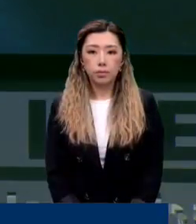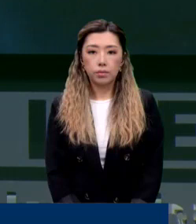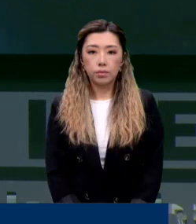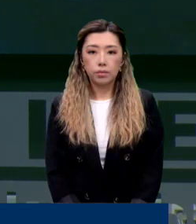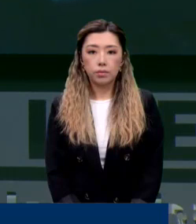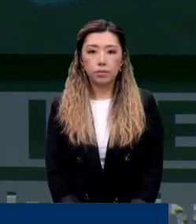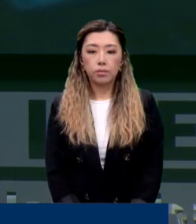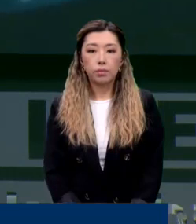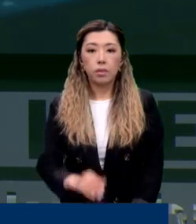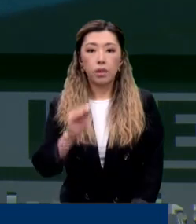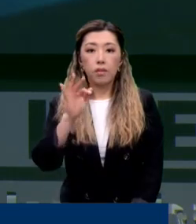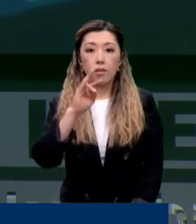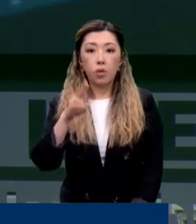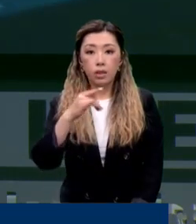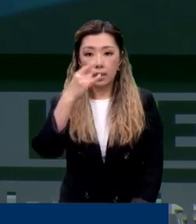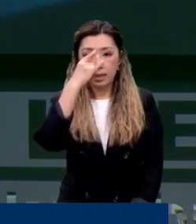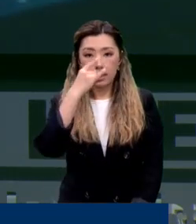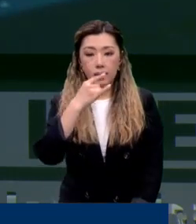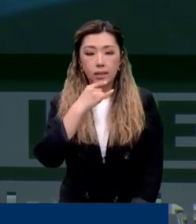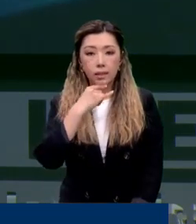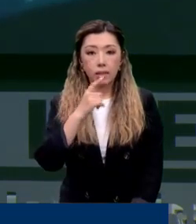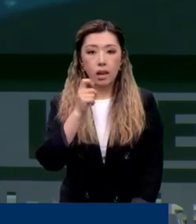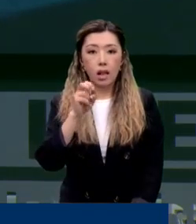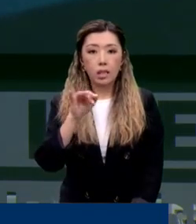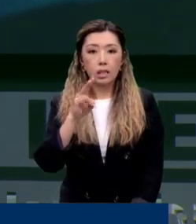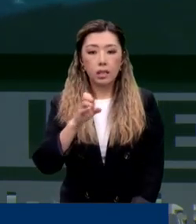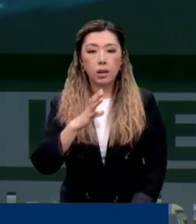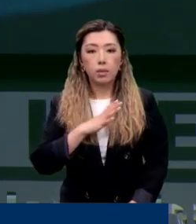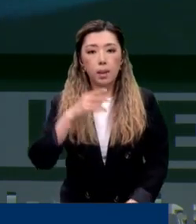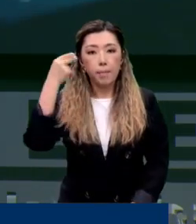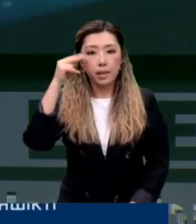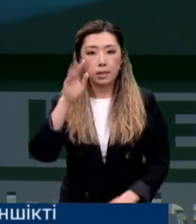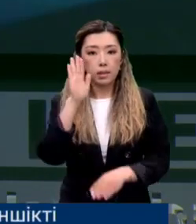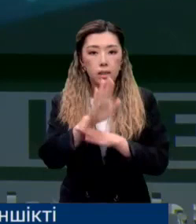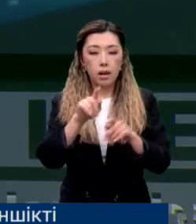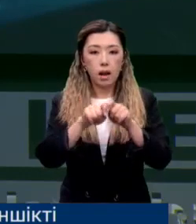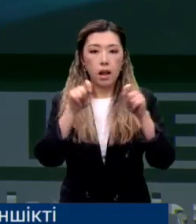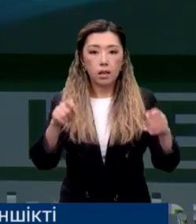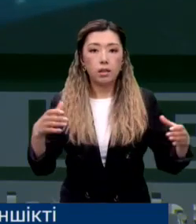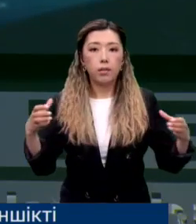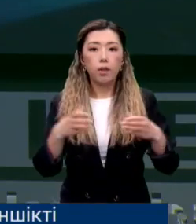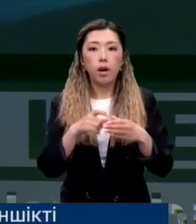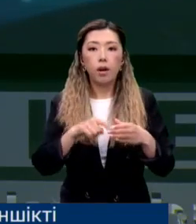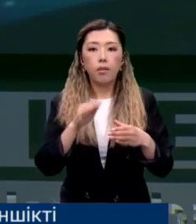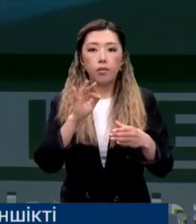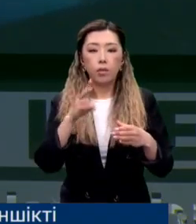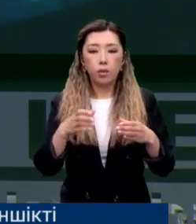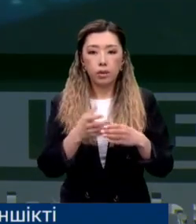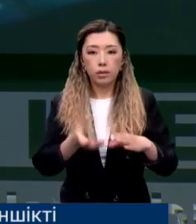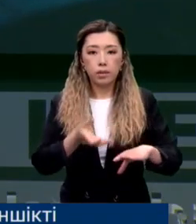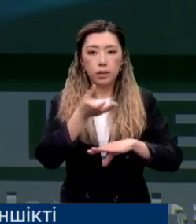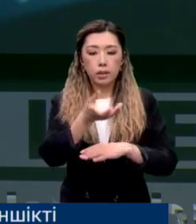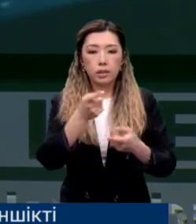Но здесь я напомню, что фонд «Казахстан Халкына» поручил создать президент едва ли не сразу же после январских событий. Идея фонда – выделять деньги на решение